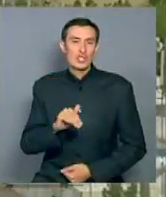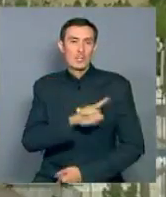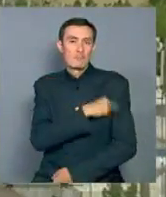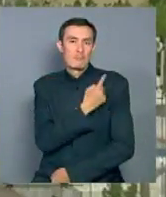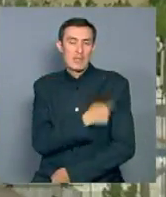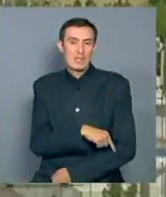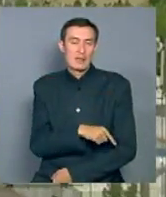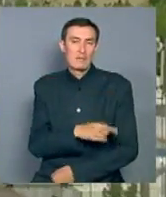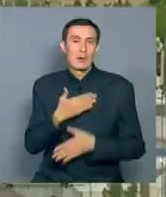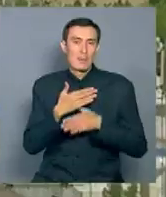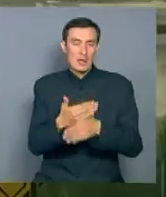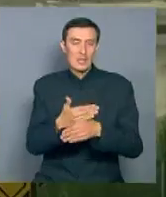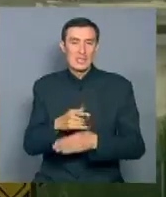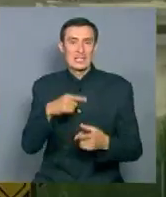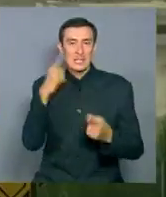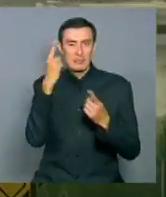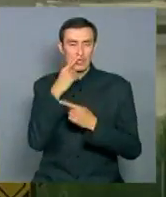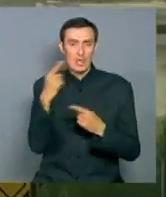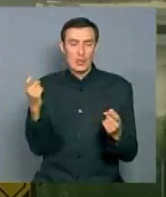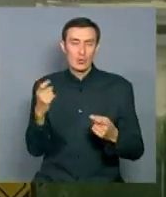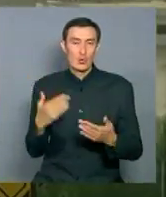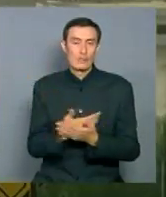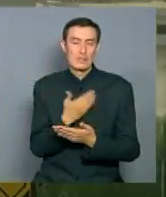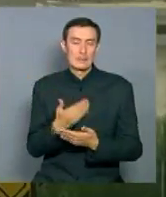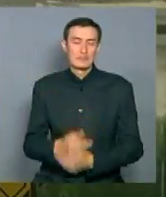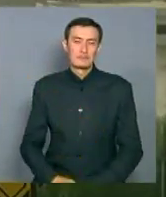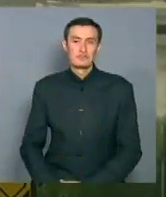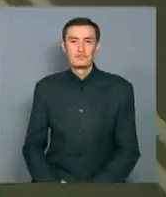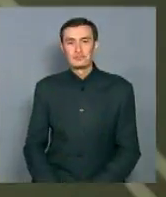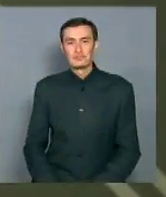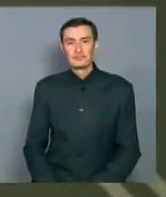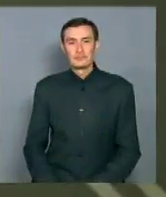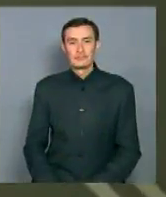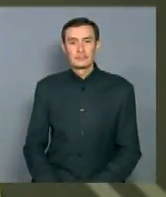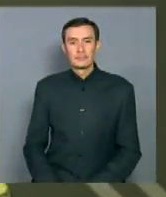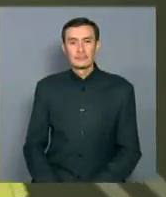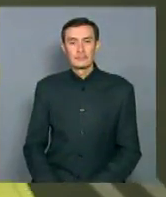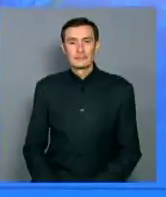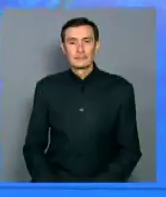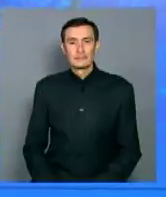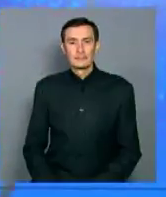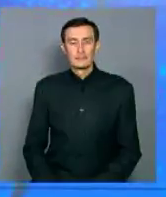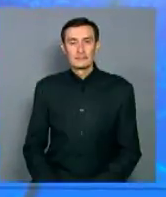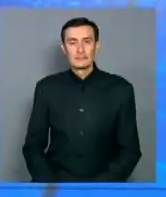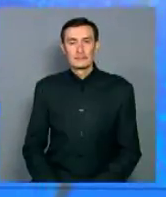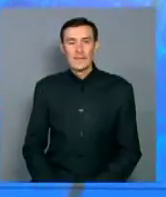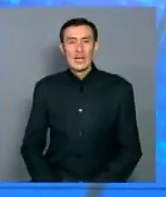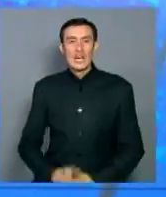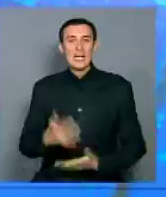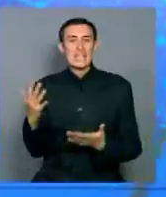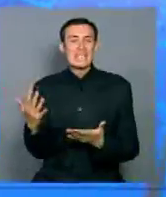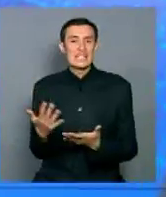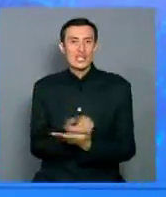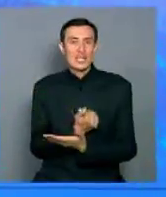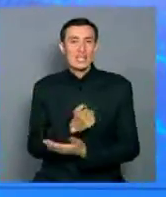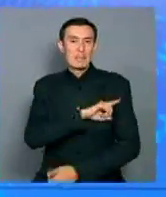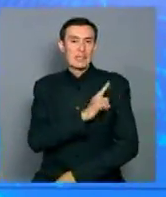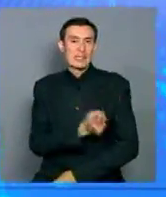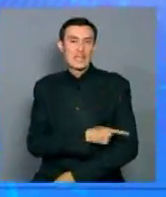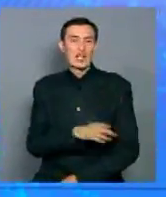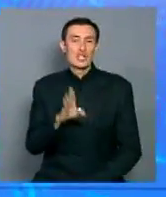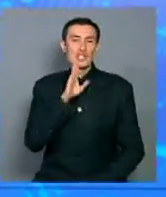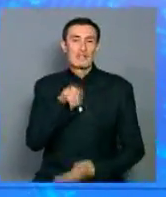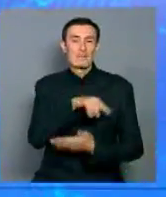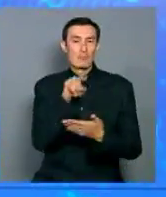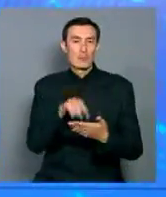медучреждений, сообщает телеканал Евроньюс. Достижения и потенциал женщин в